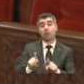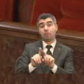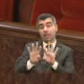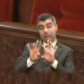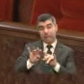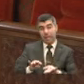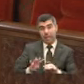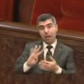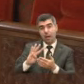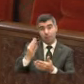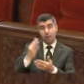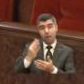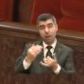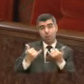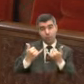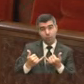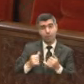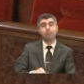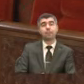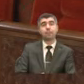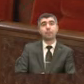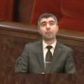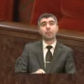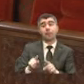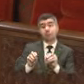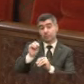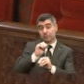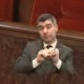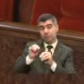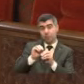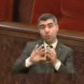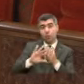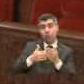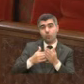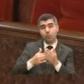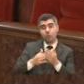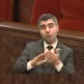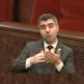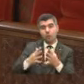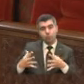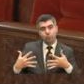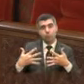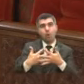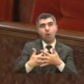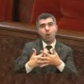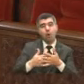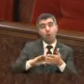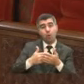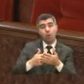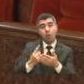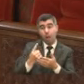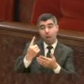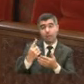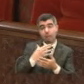الأربع، نحن اليوم الأربع أو الخمس تقارير المنجزة في الموضوع، نحن اليوم بصدد دراستها وتجميعها، لأنها ماشي تقرير واحد